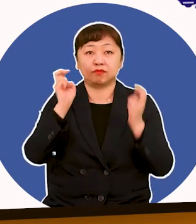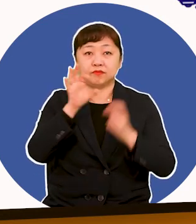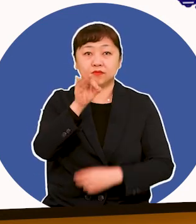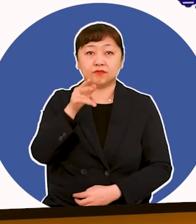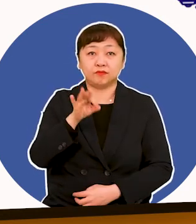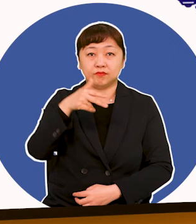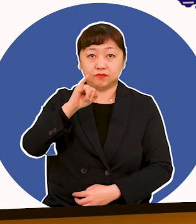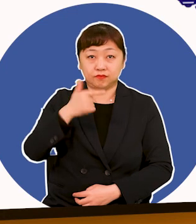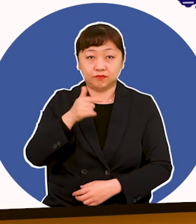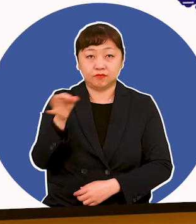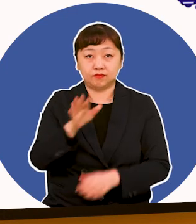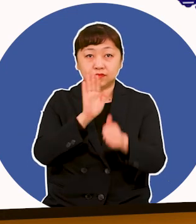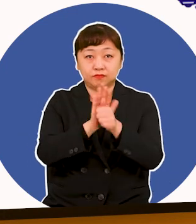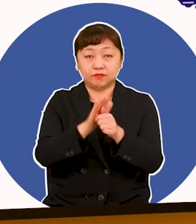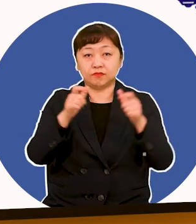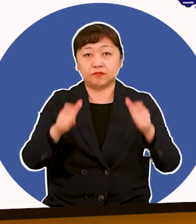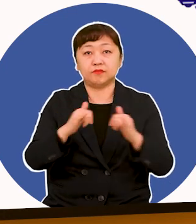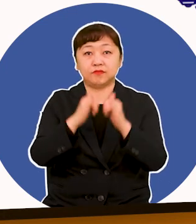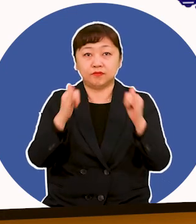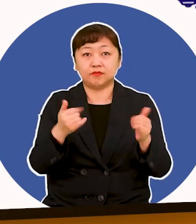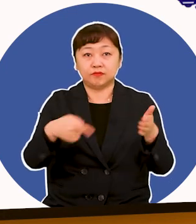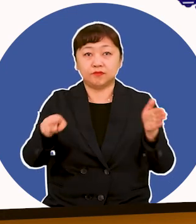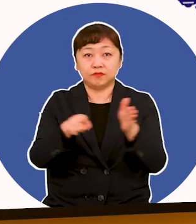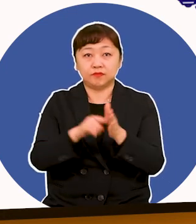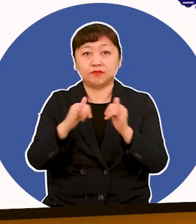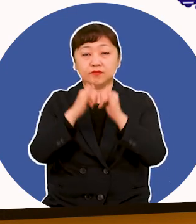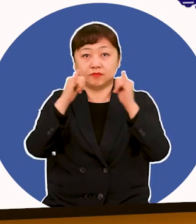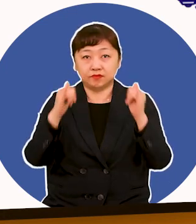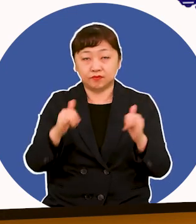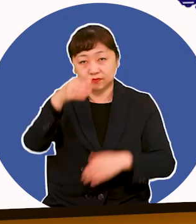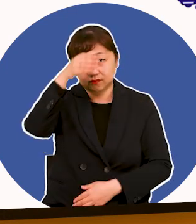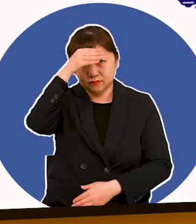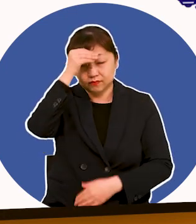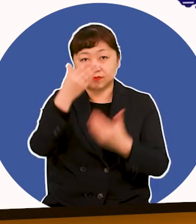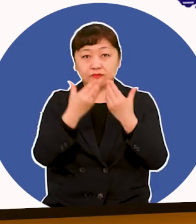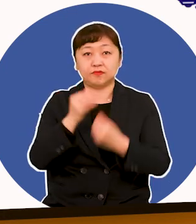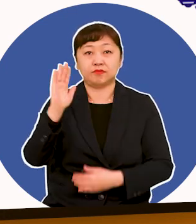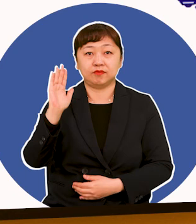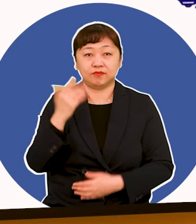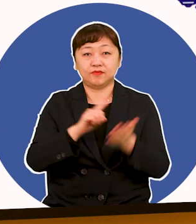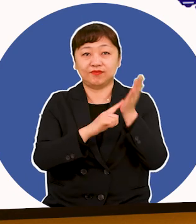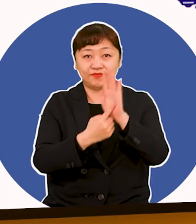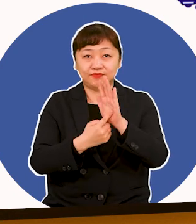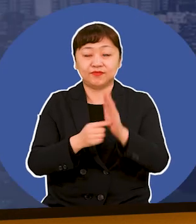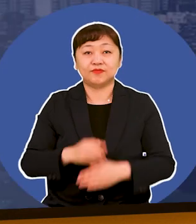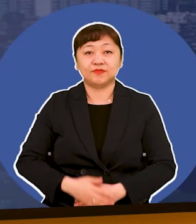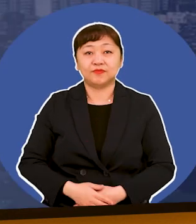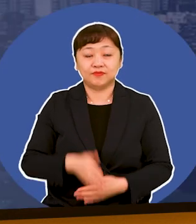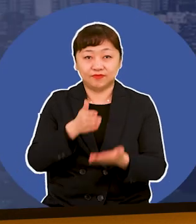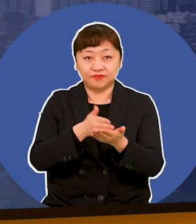이번 무상지원 은 지역사회를 위한 기업의 사회적 공원의 좋은 모범사례가 될 것이라 고 말했답니다